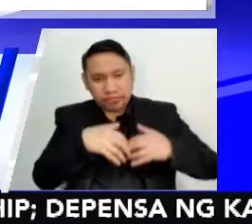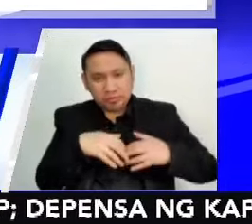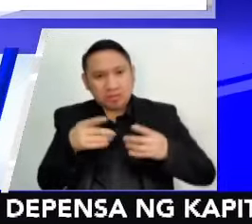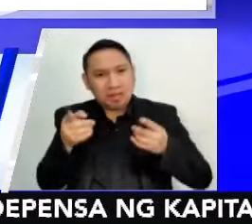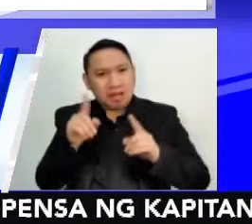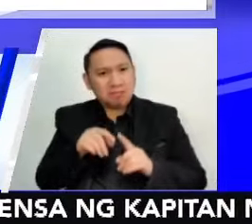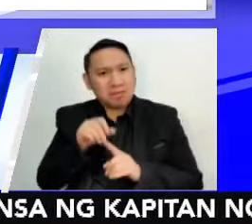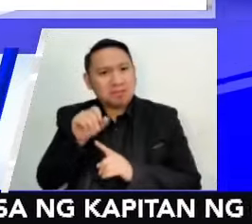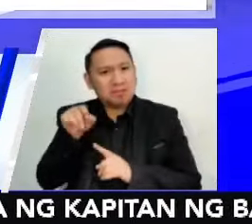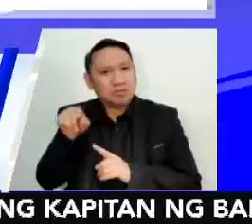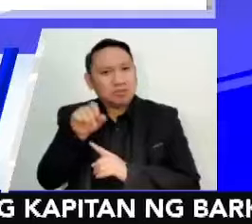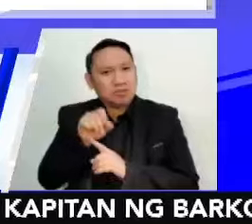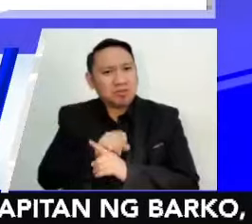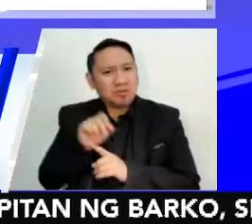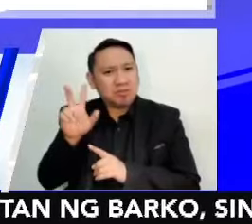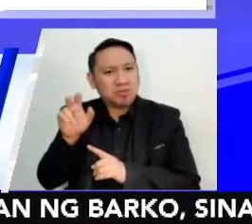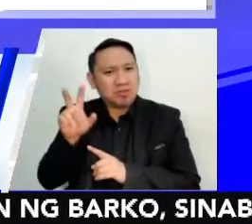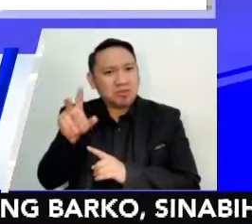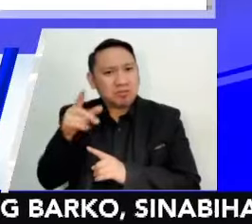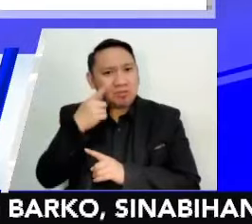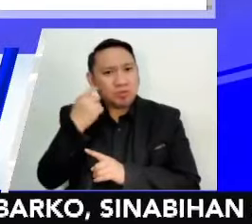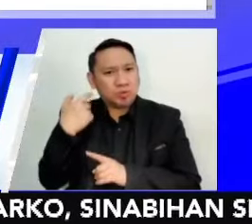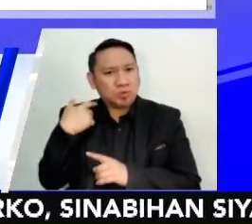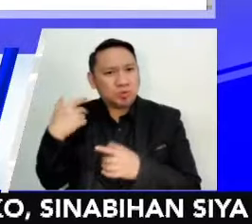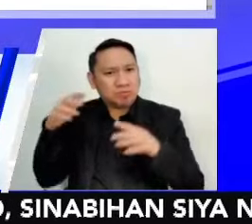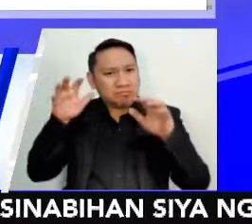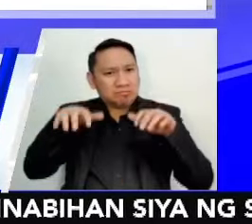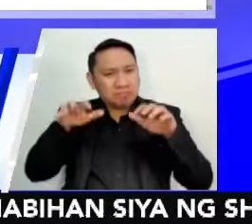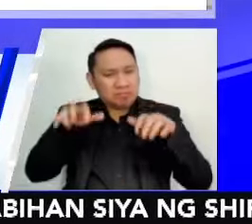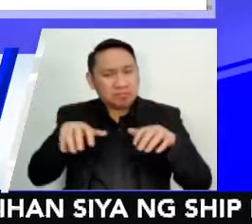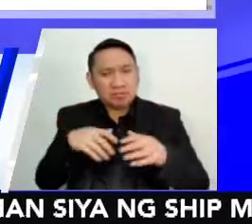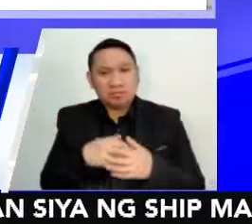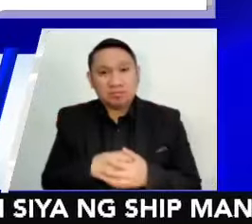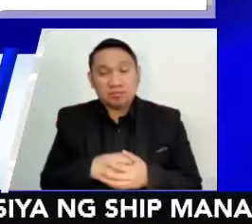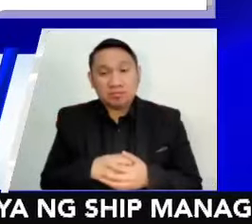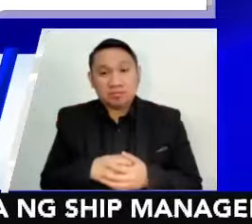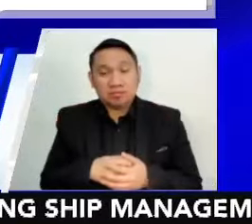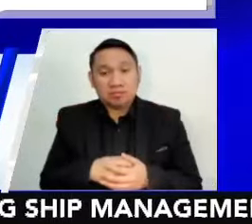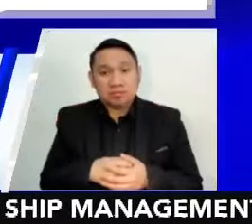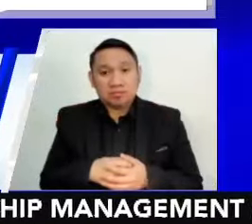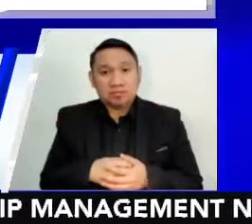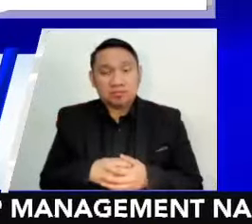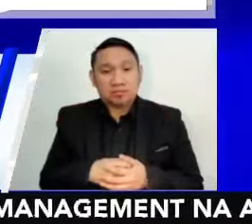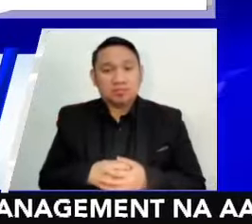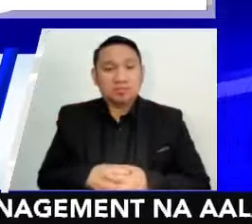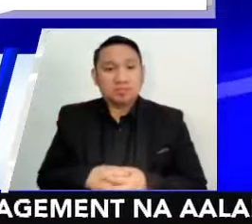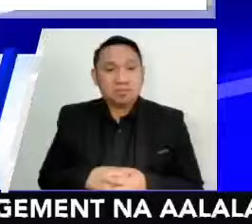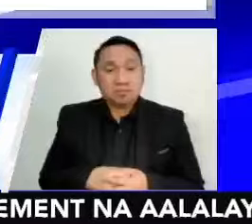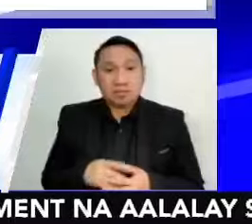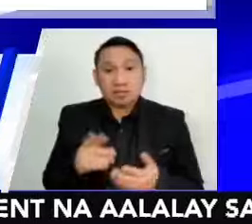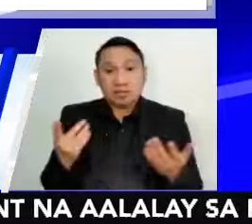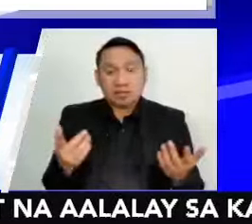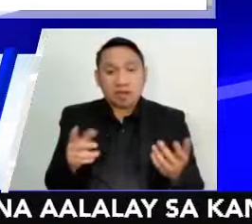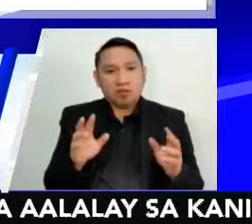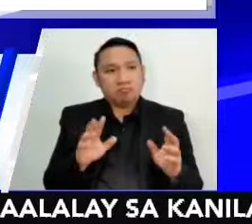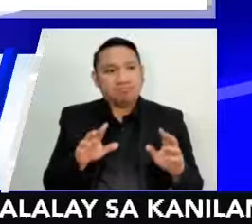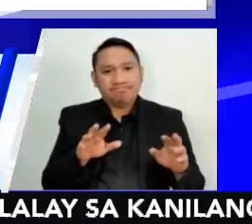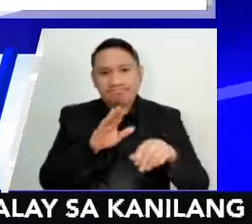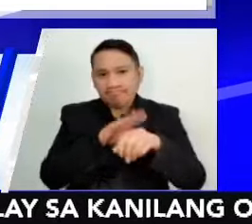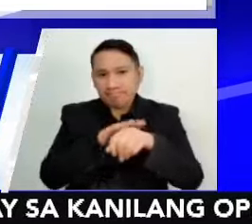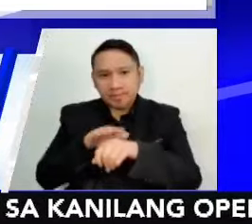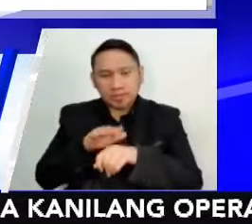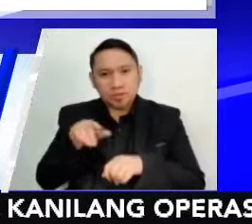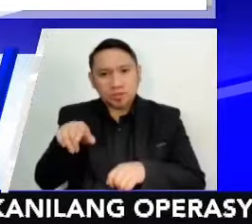bunsod ng malakas na ulan. Inaasang India Meteorological Department ang red alert sa ilang distrito sa kanilang bansa dahil